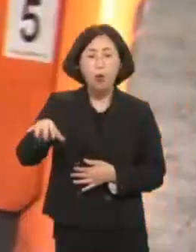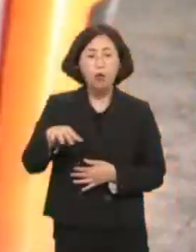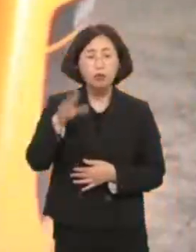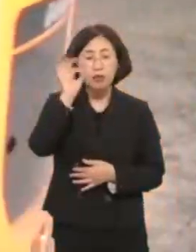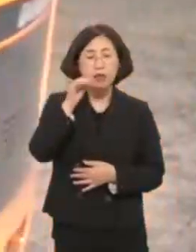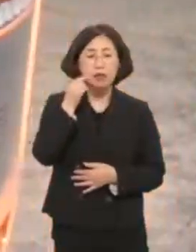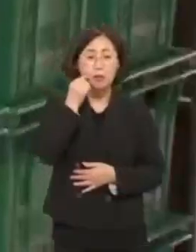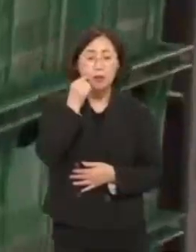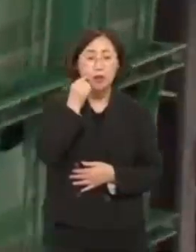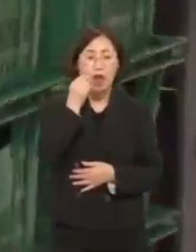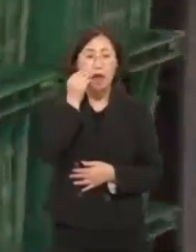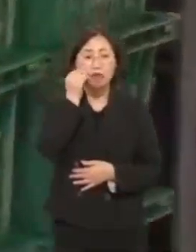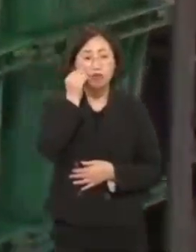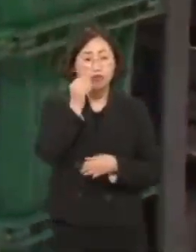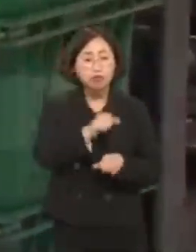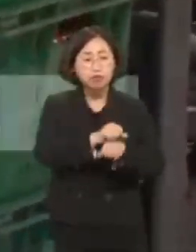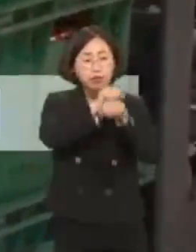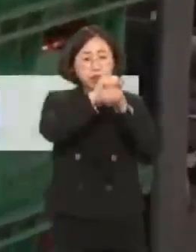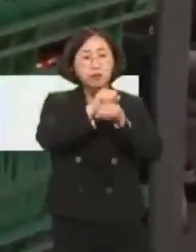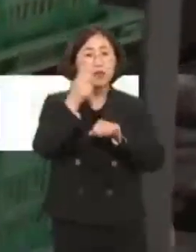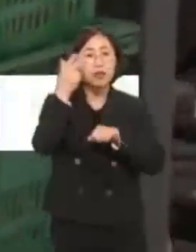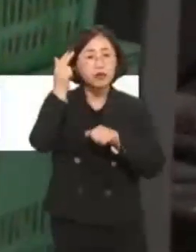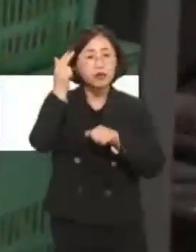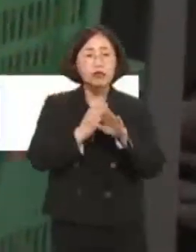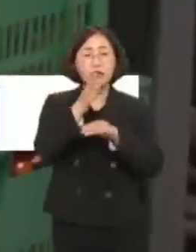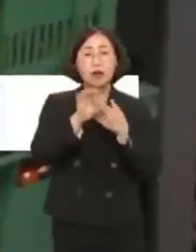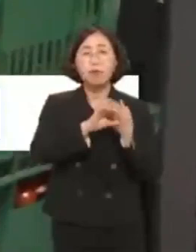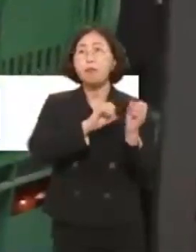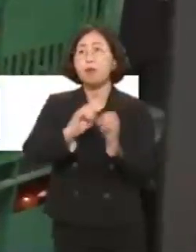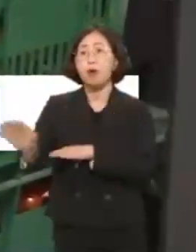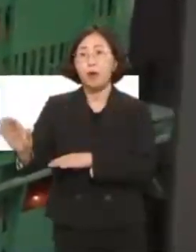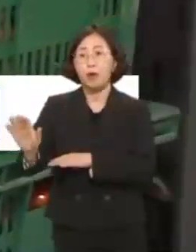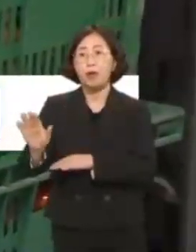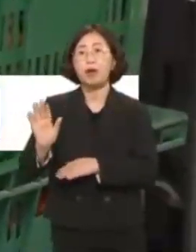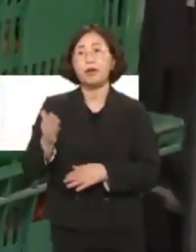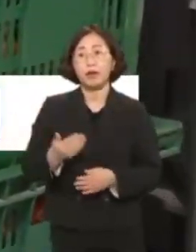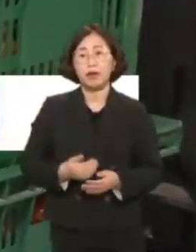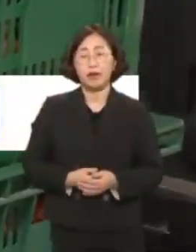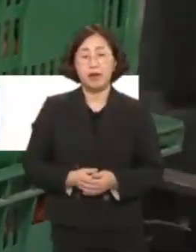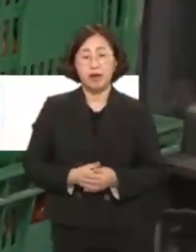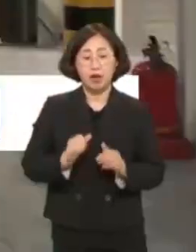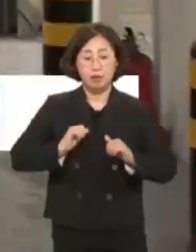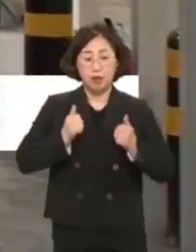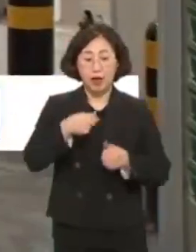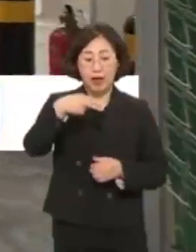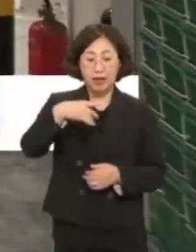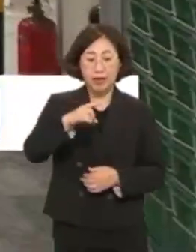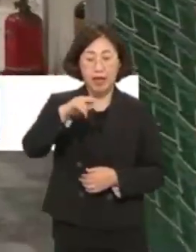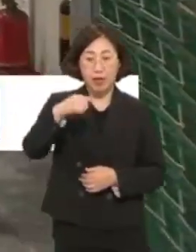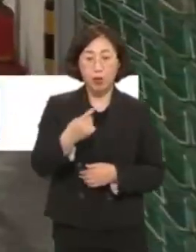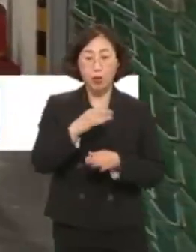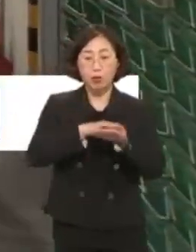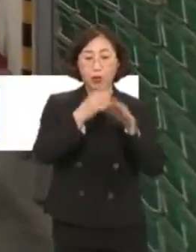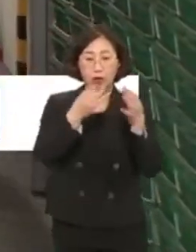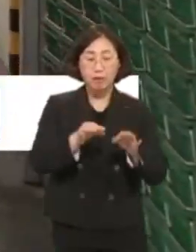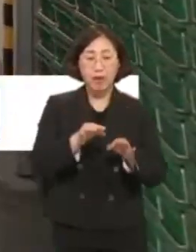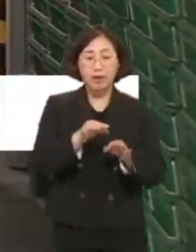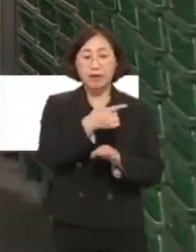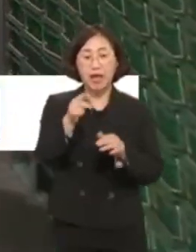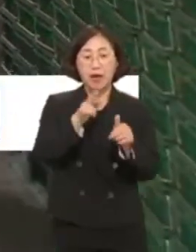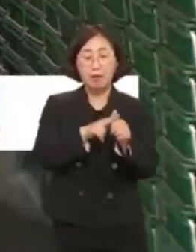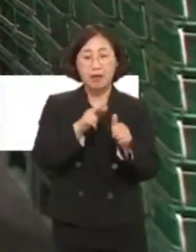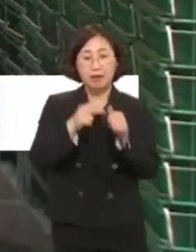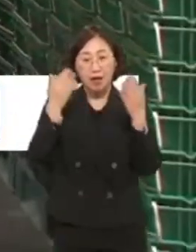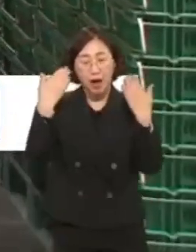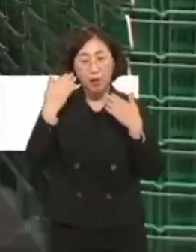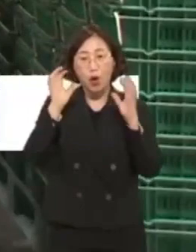쌓이면서 일주일이 지나면 대량 폐기도 불가피한 상황입니다. 구역은 세도농협의 경우 대형마트와 학교급식, 어린이집